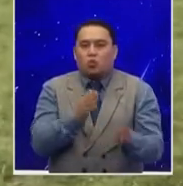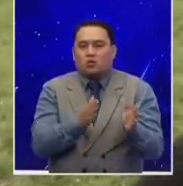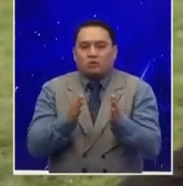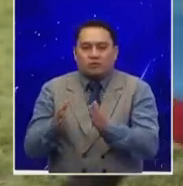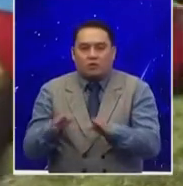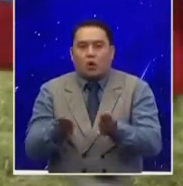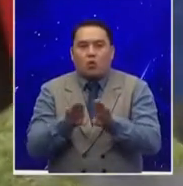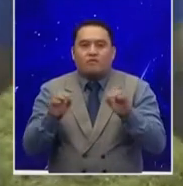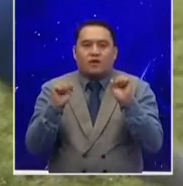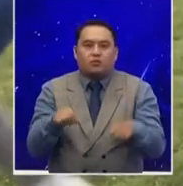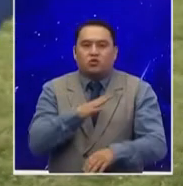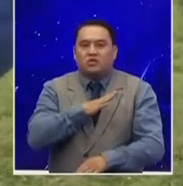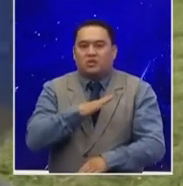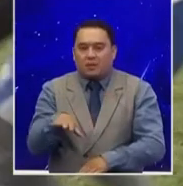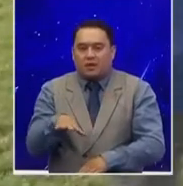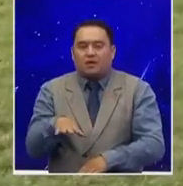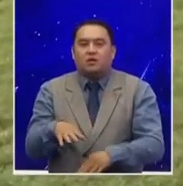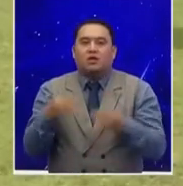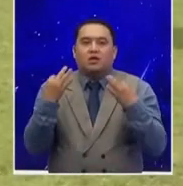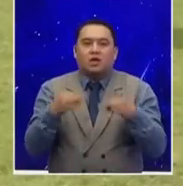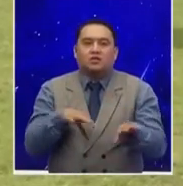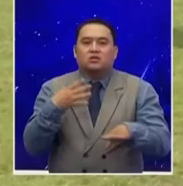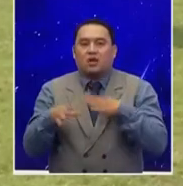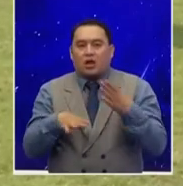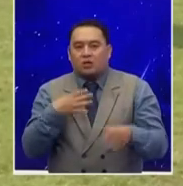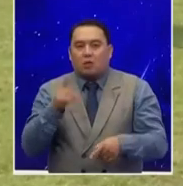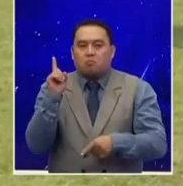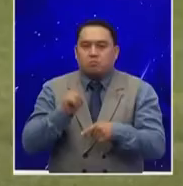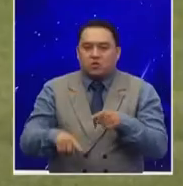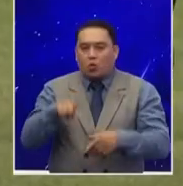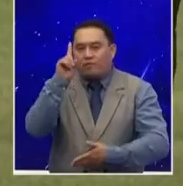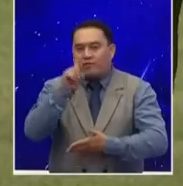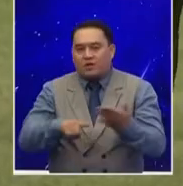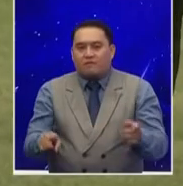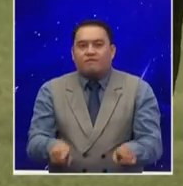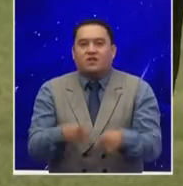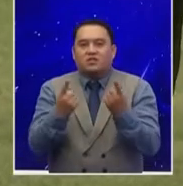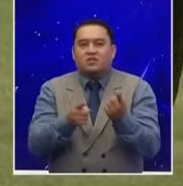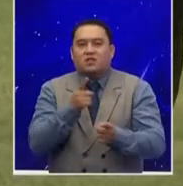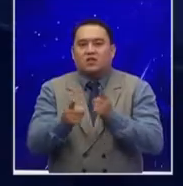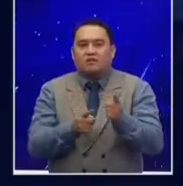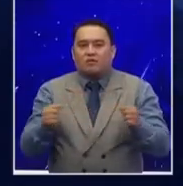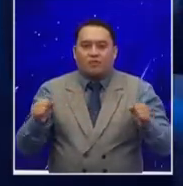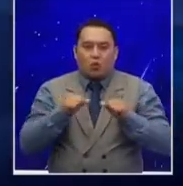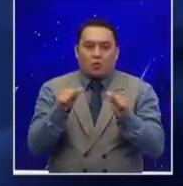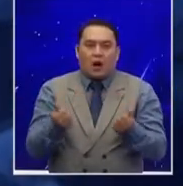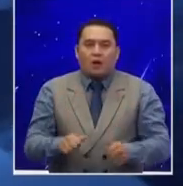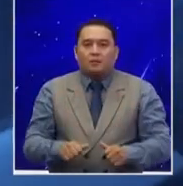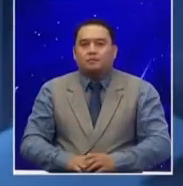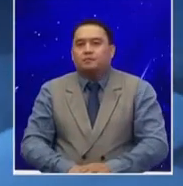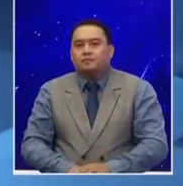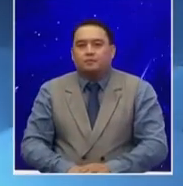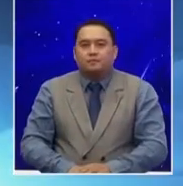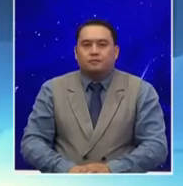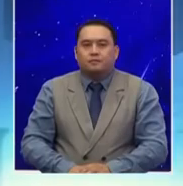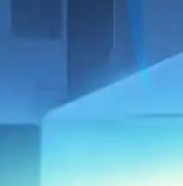изоляции такой возможности не было. Теперь с разрешением тренироваться спортсмены быстро и уверенно восстанавливают физическую форму. Алексей Цойжер, Канжинтаев,